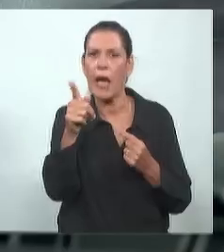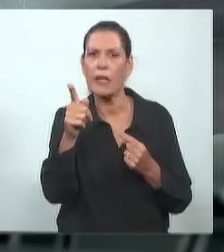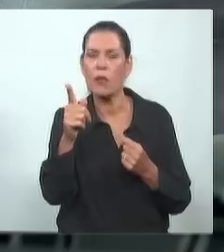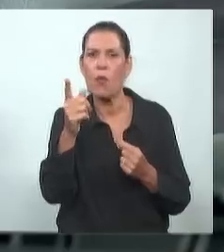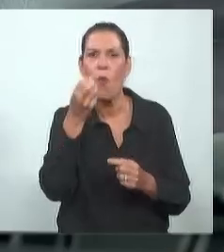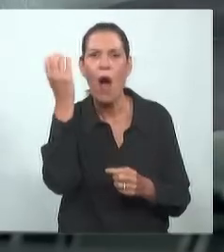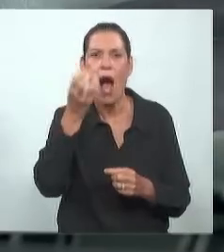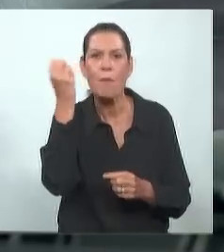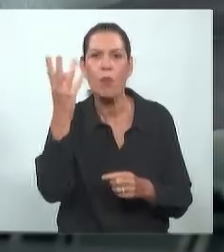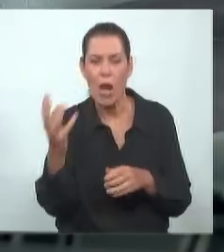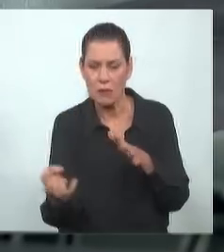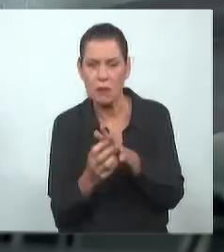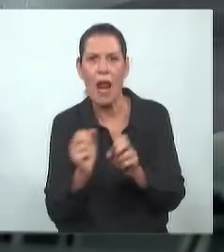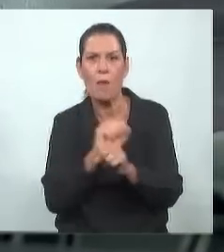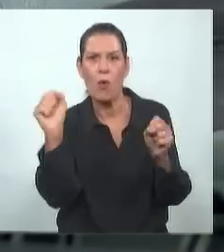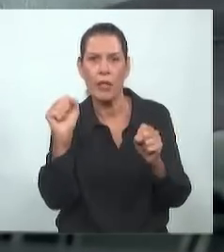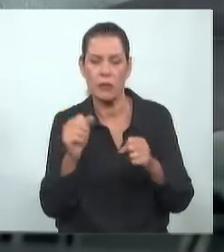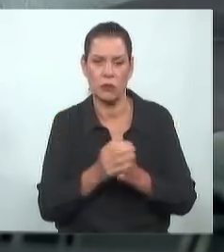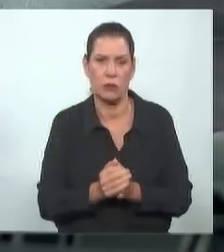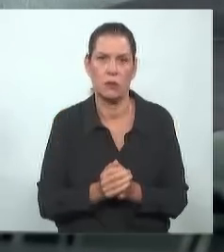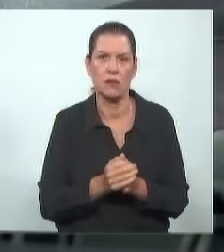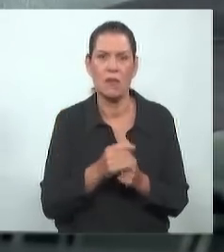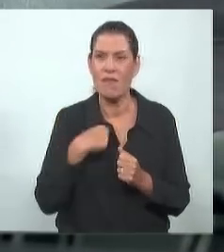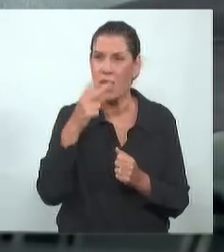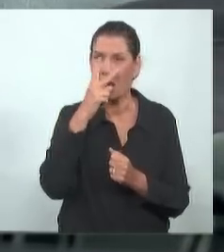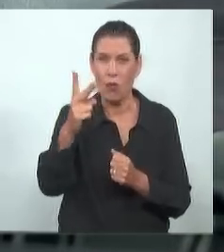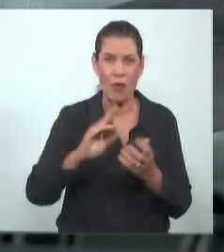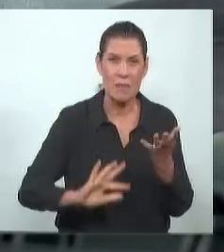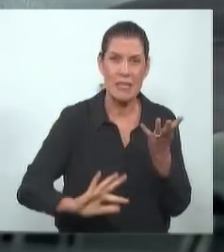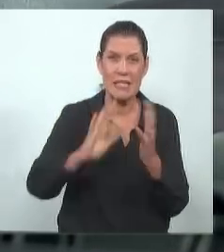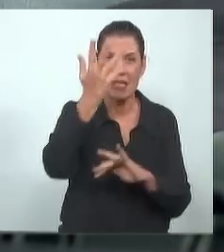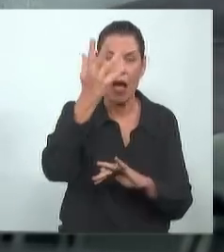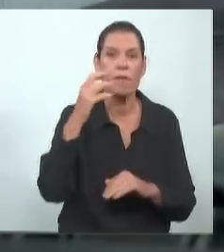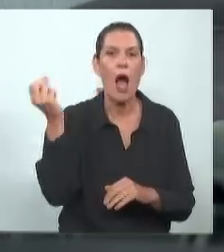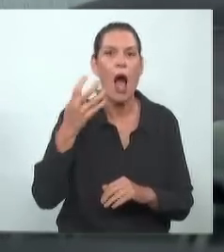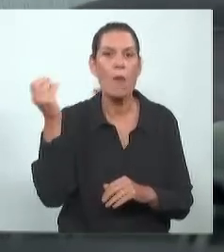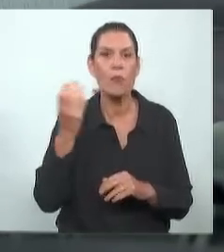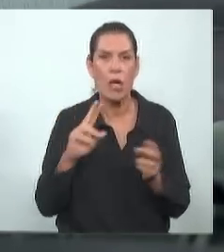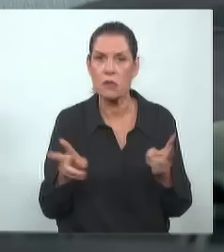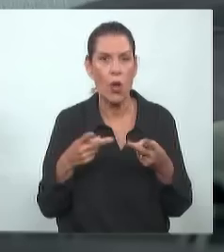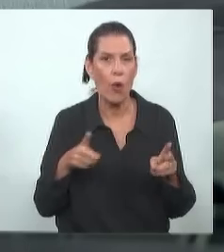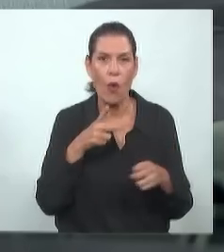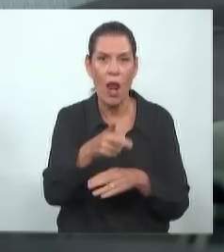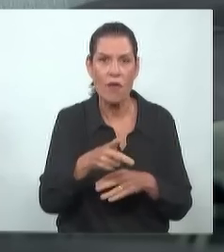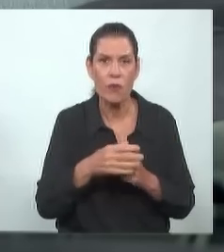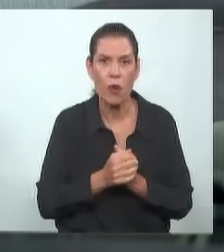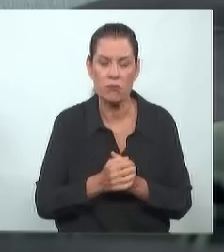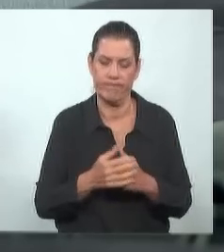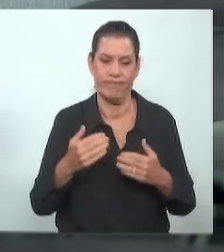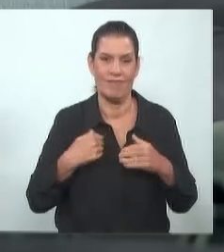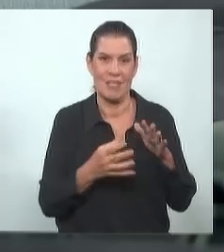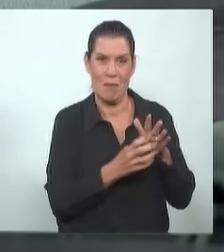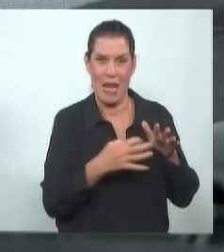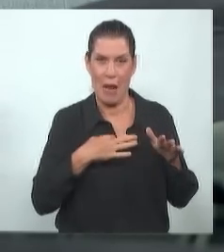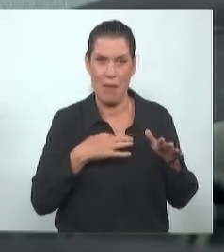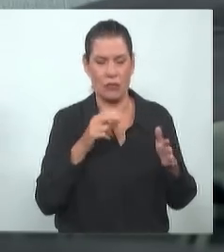מולנו, איזה 200 מטר מאיתנו, שורף, והאמבולנס לא יכול לעבור. אני קפצתי מהנגמש, ממש קפצתי, וגם הוא